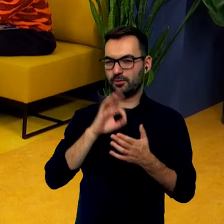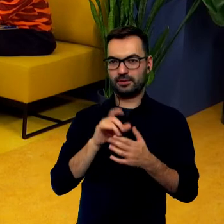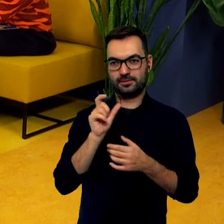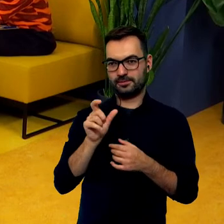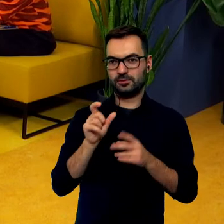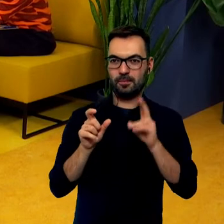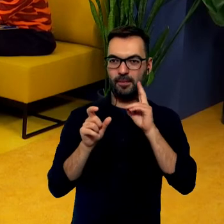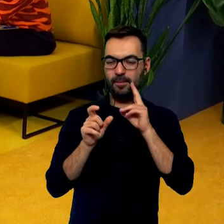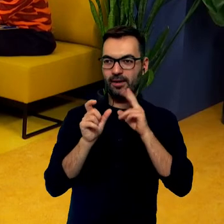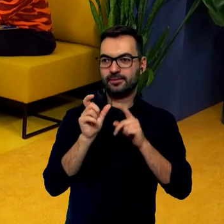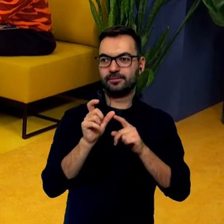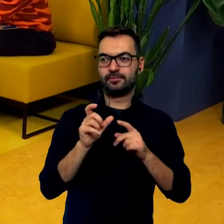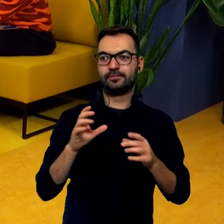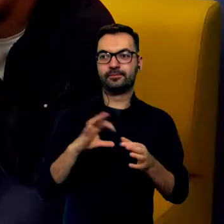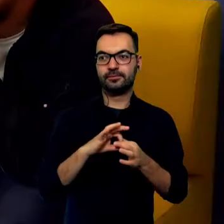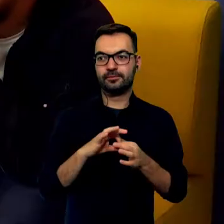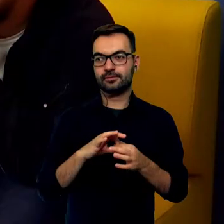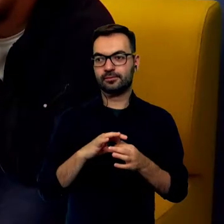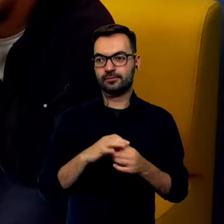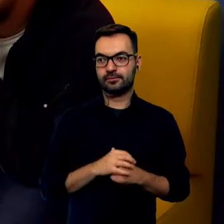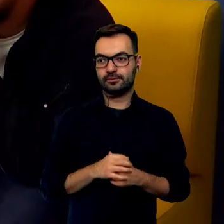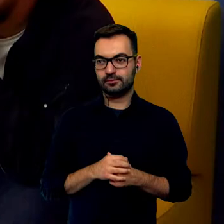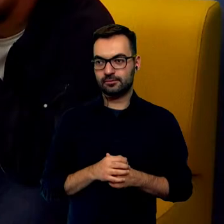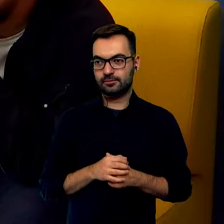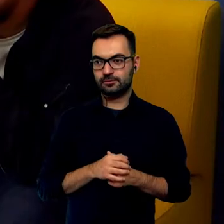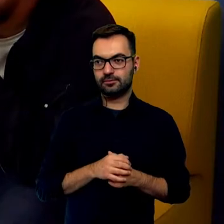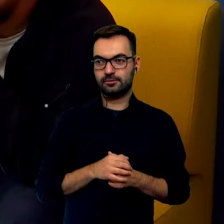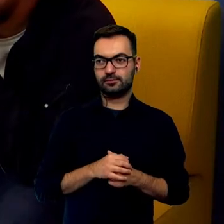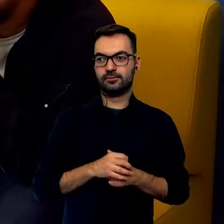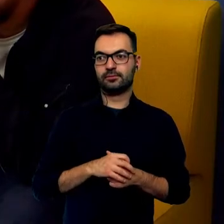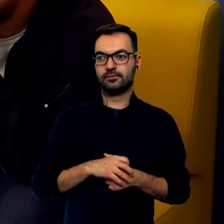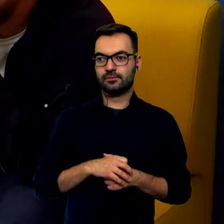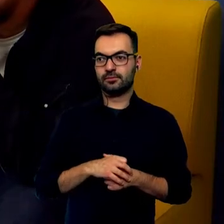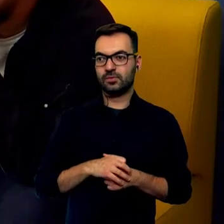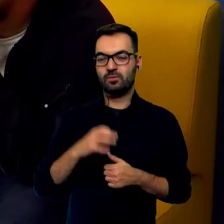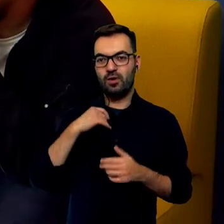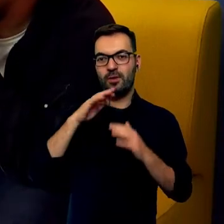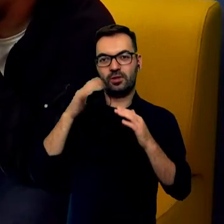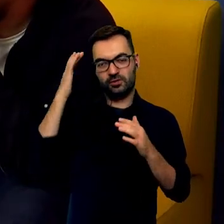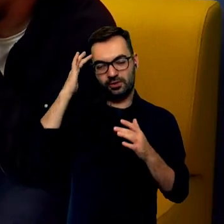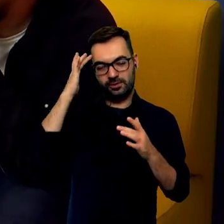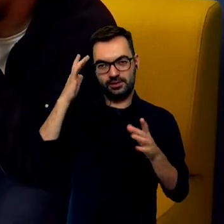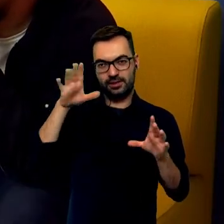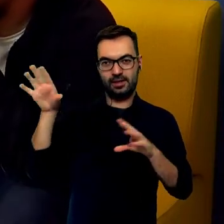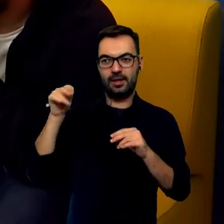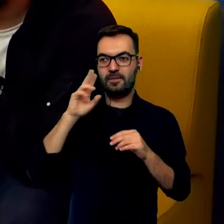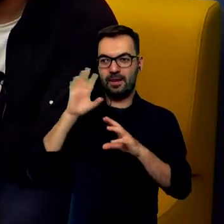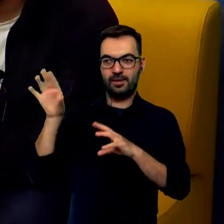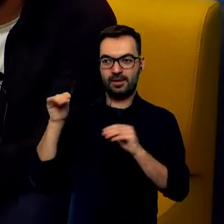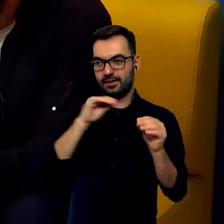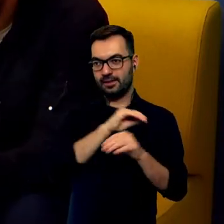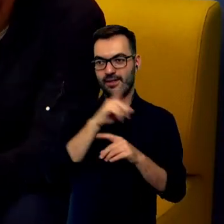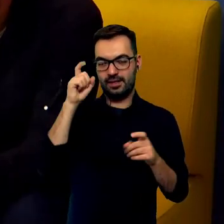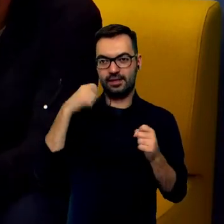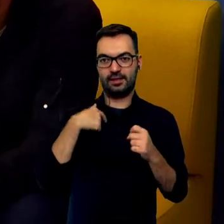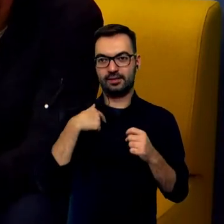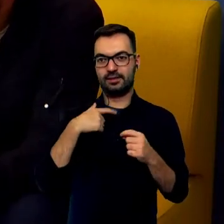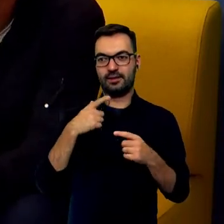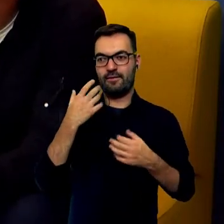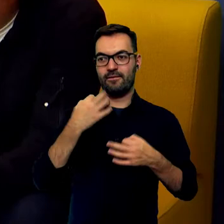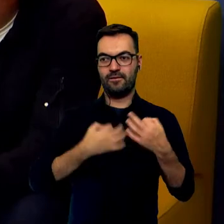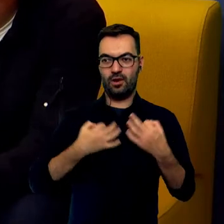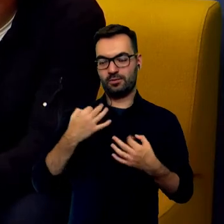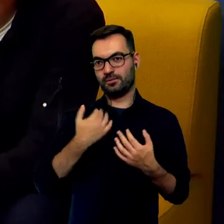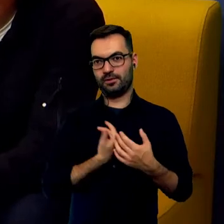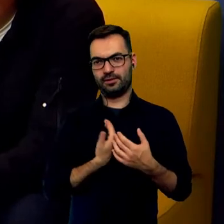było łącznikiem i przerzuciło sobie z jednej sfery do drugiej słowo mama i ja nagle zacząłem